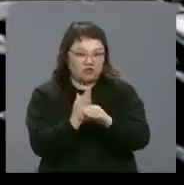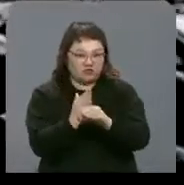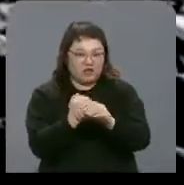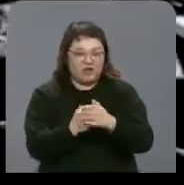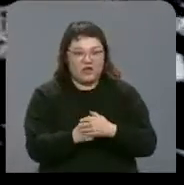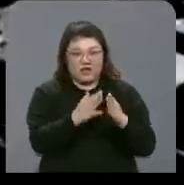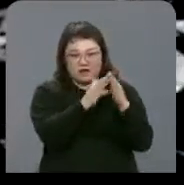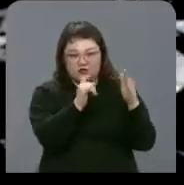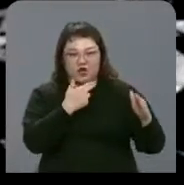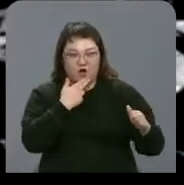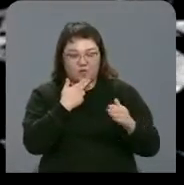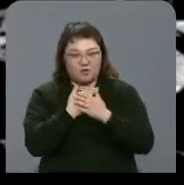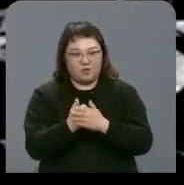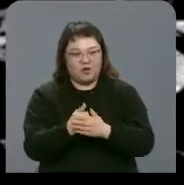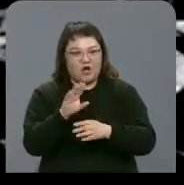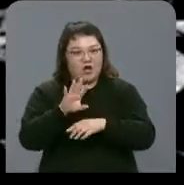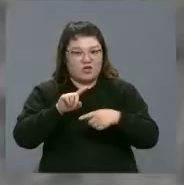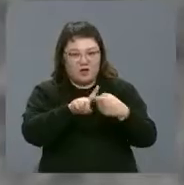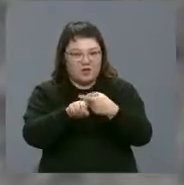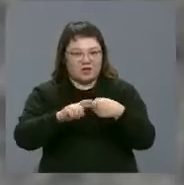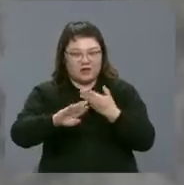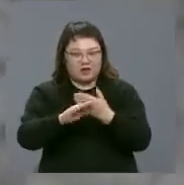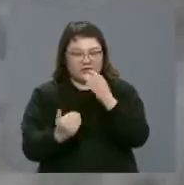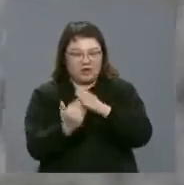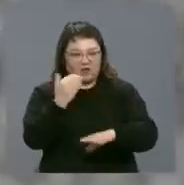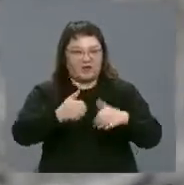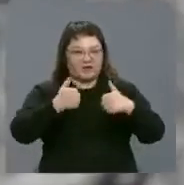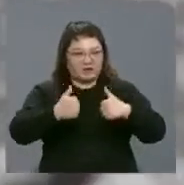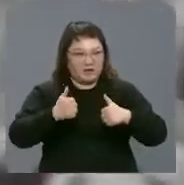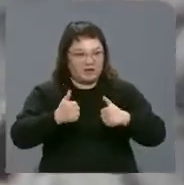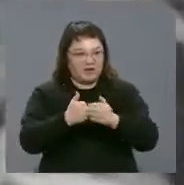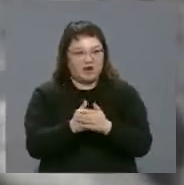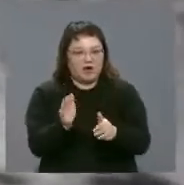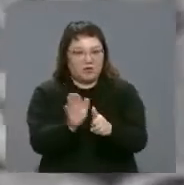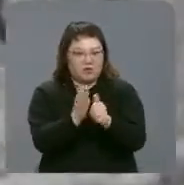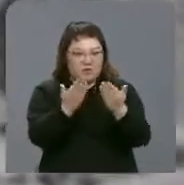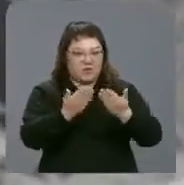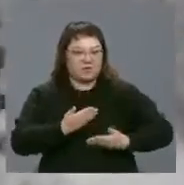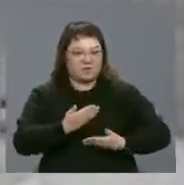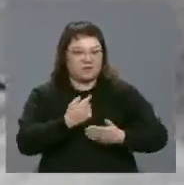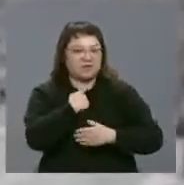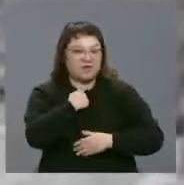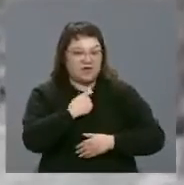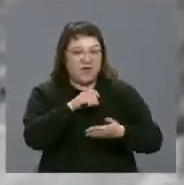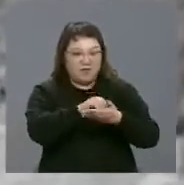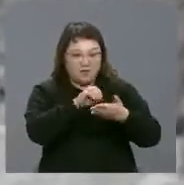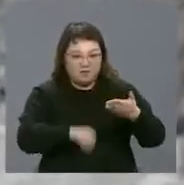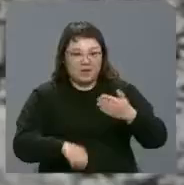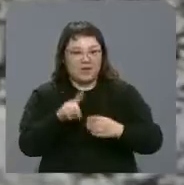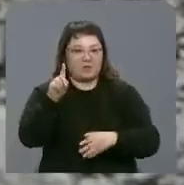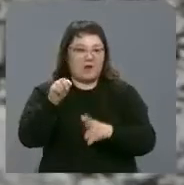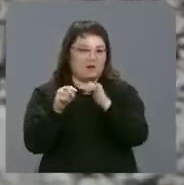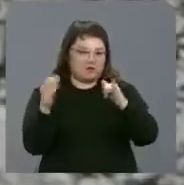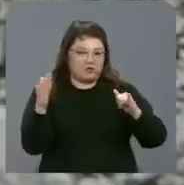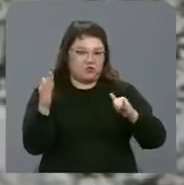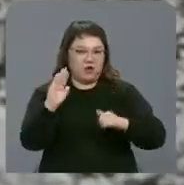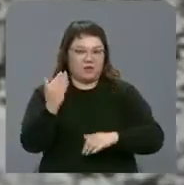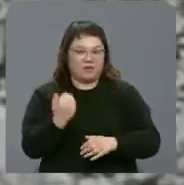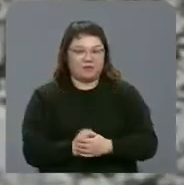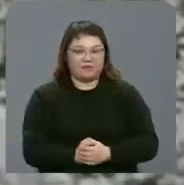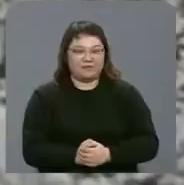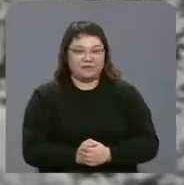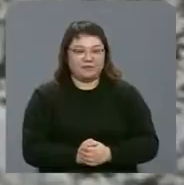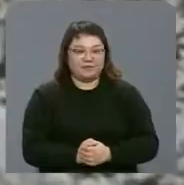없는 희생자와 보도연맹 등 다른 사건에 대한 재판으로 배보상을 받은 경우를 제외하면 만여 명이 대상이 될 것으로